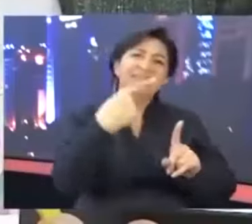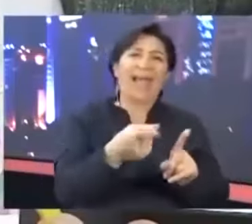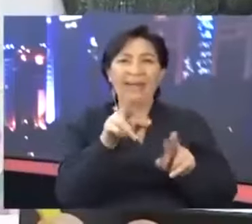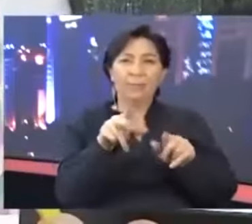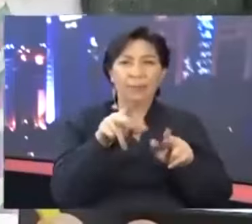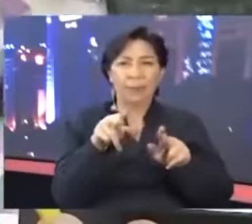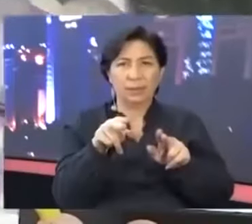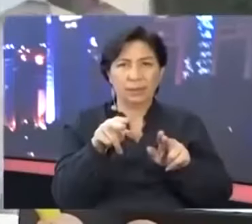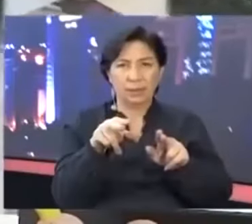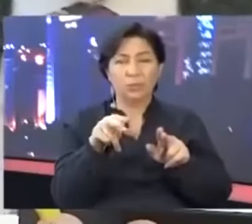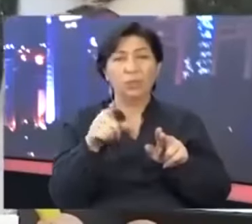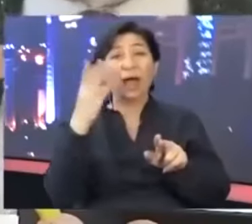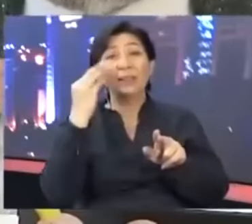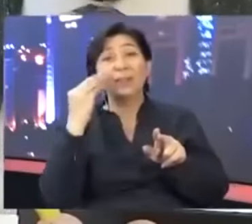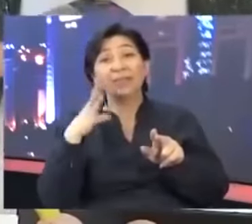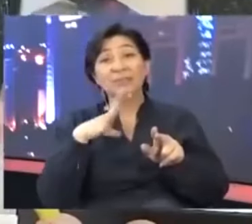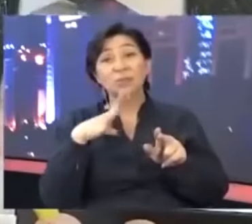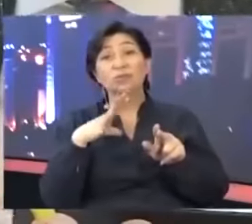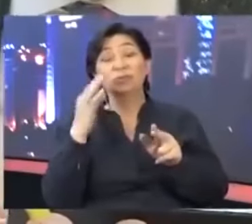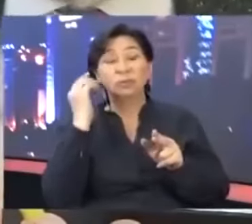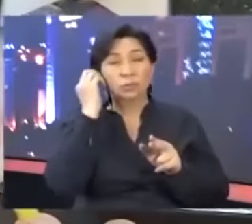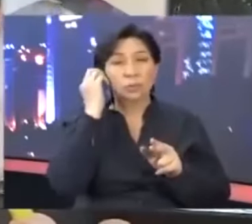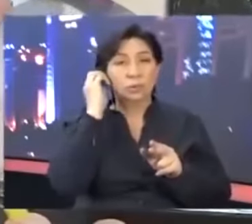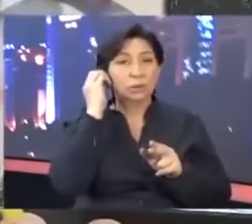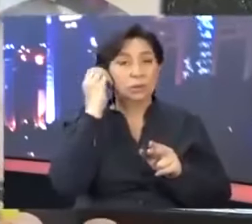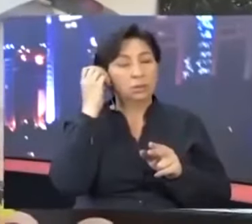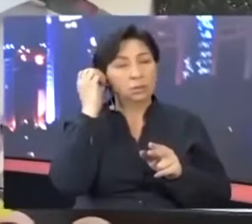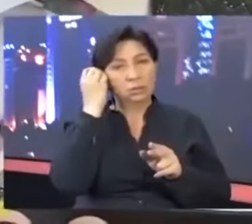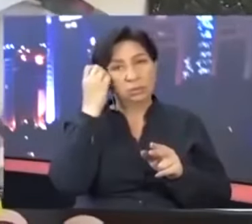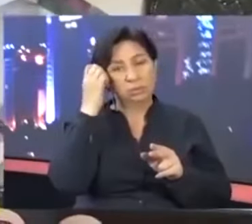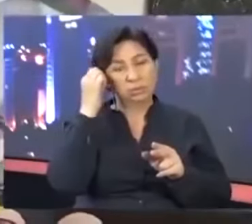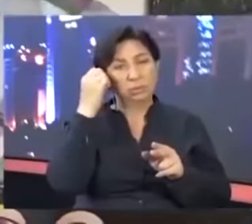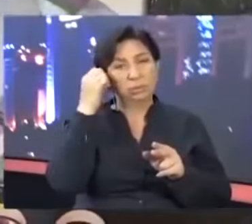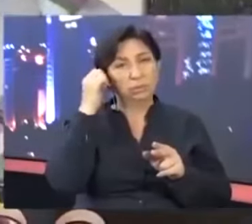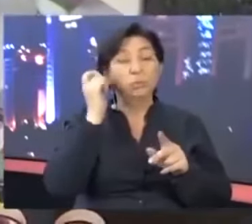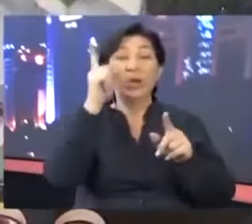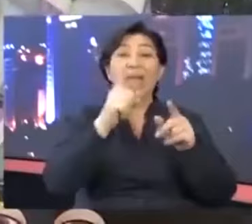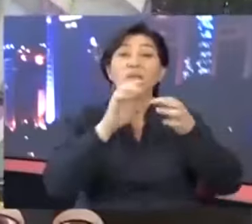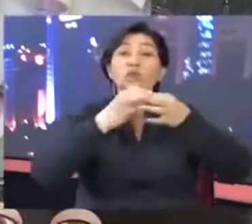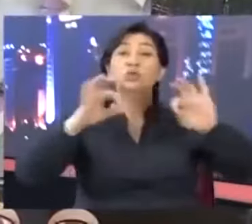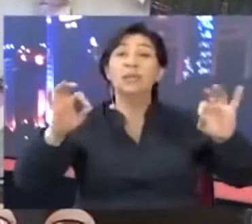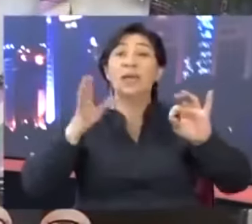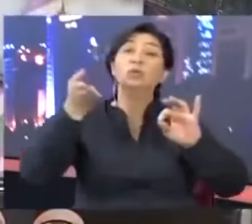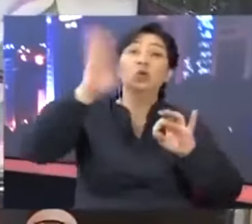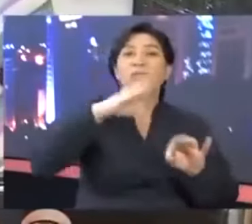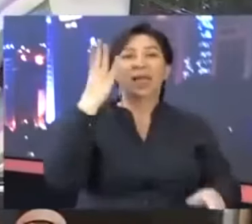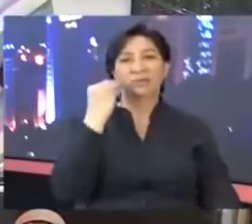Kur'an'ı şöyle bir mak Şimdi bunu anlamak istiyoruz çünkü bütün bunlar Bu ilk ilk cümleden sonrasını anlayacağız yani